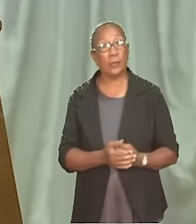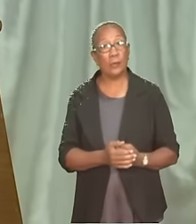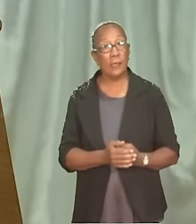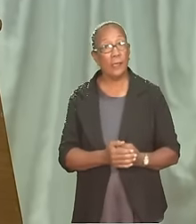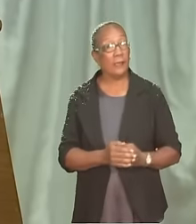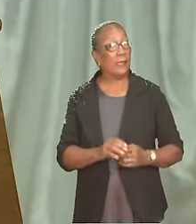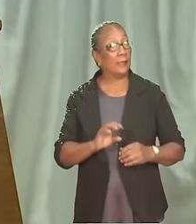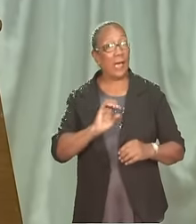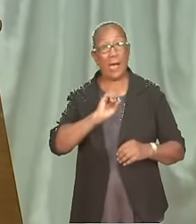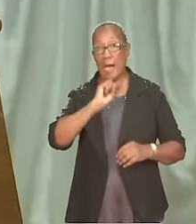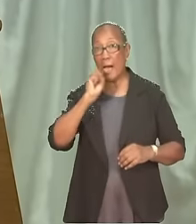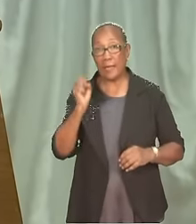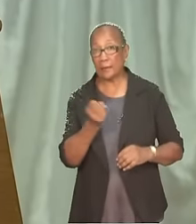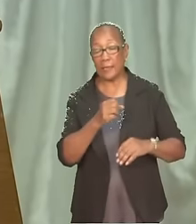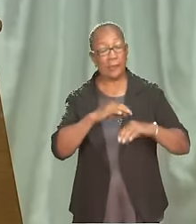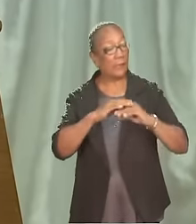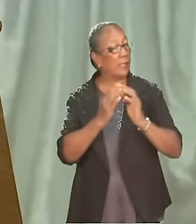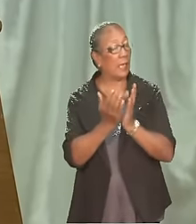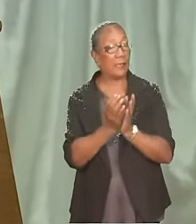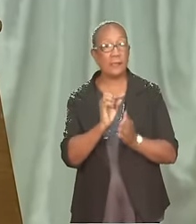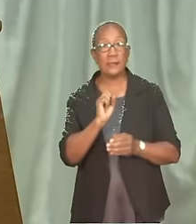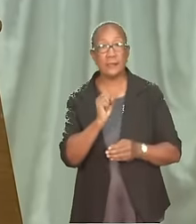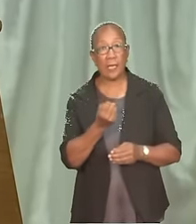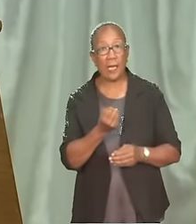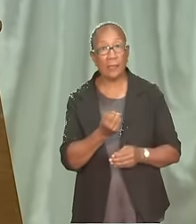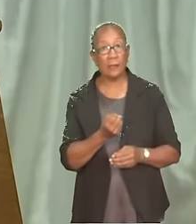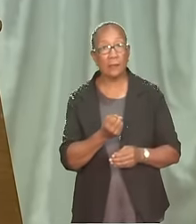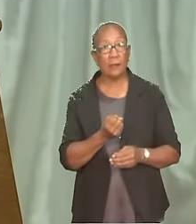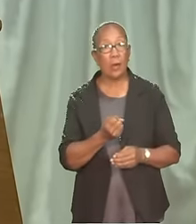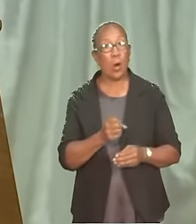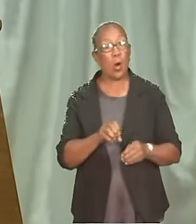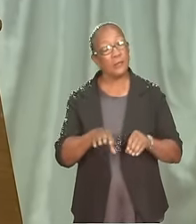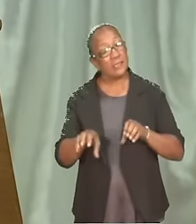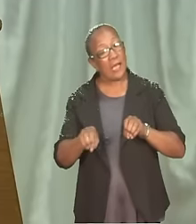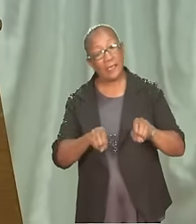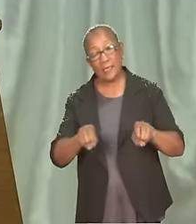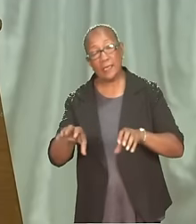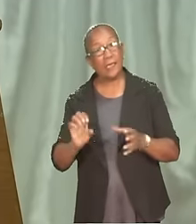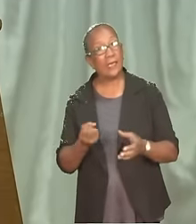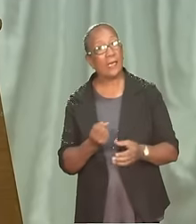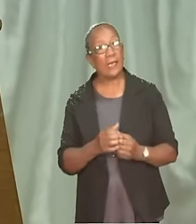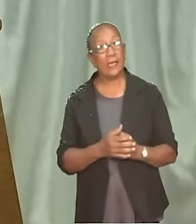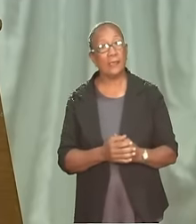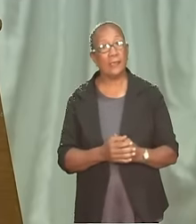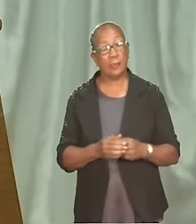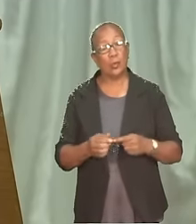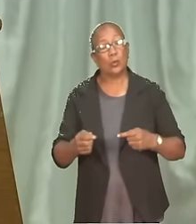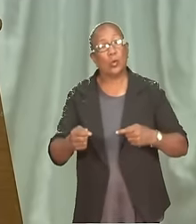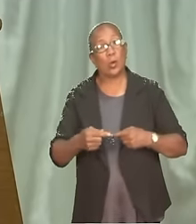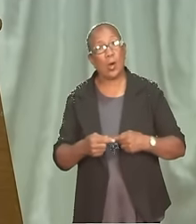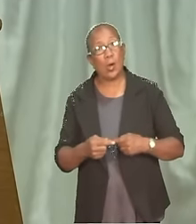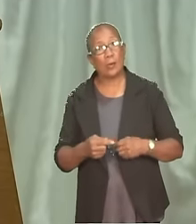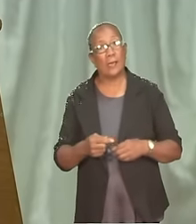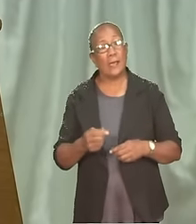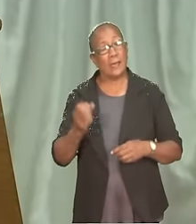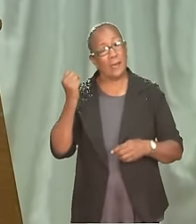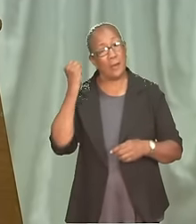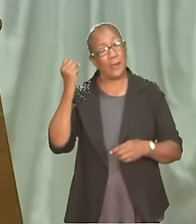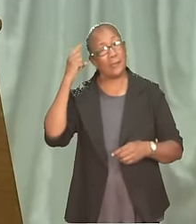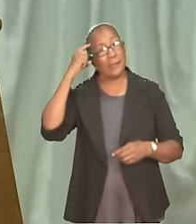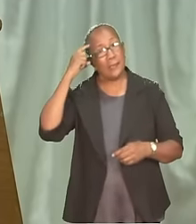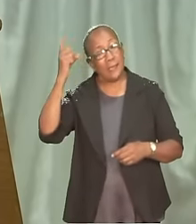wind niet altijd mee hadden, de omstandigheden niet altijd mee hadden. tekort, capaciteit,